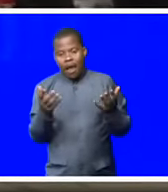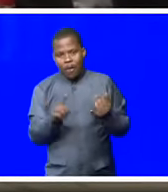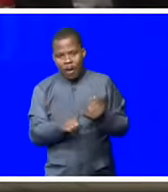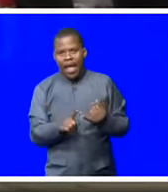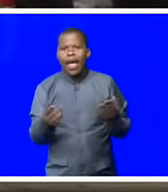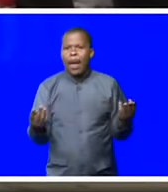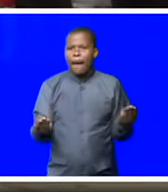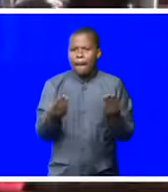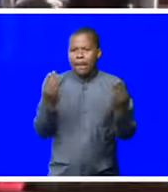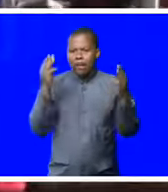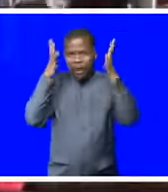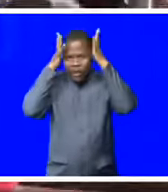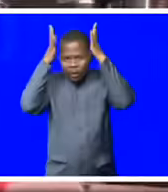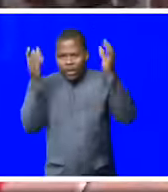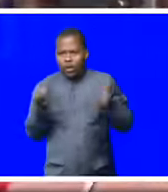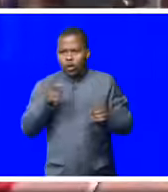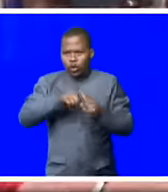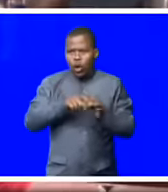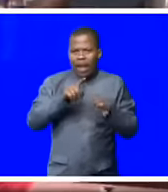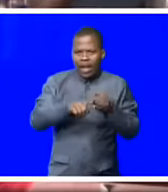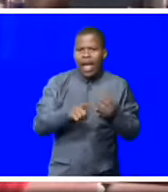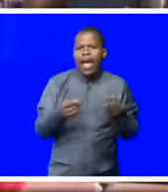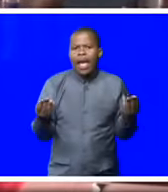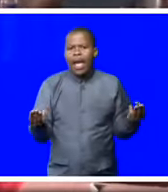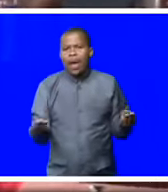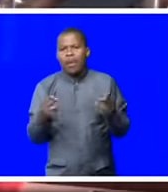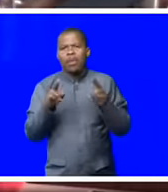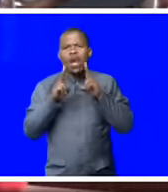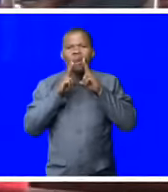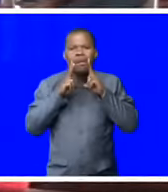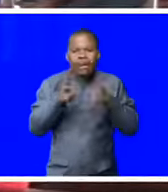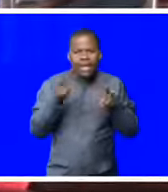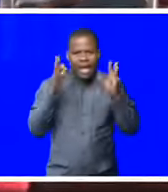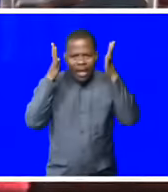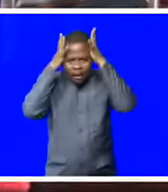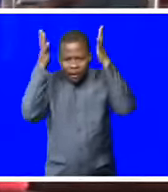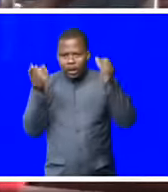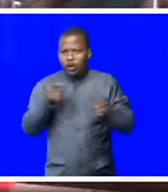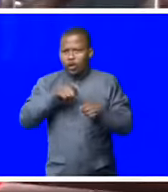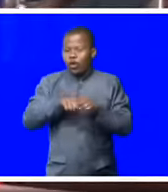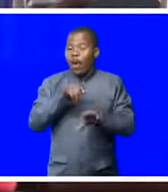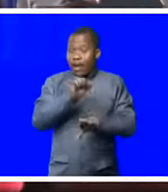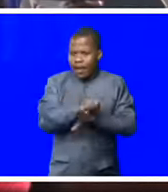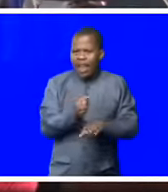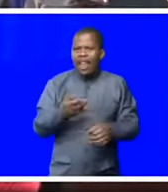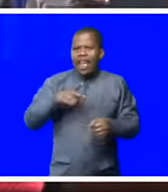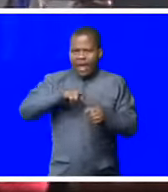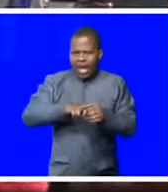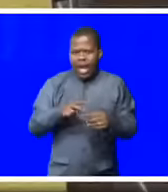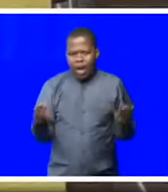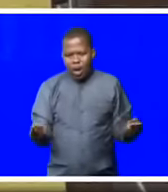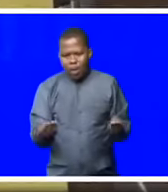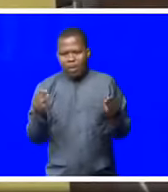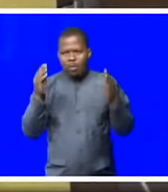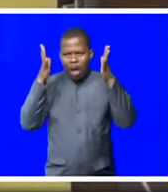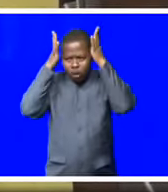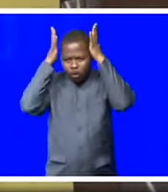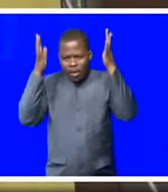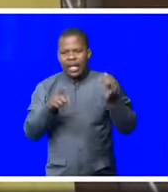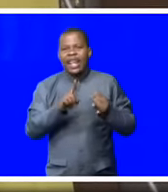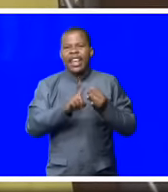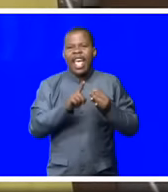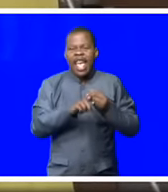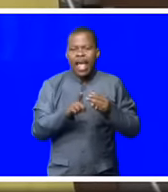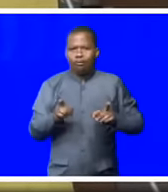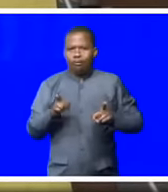nitivakashi telive khuthatha onke emaswati sikhuthathe tonke tintfombi